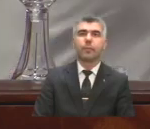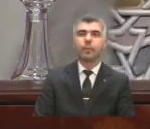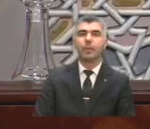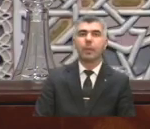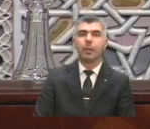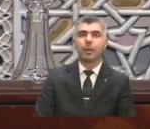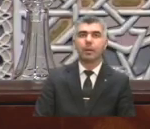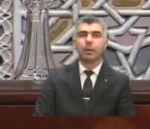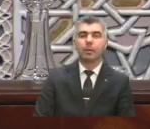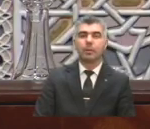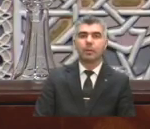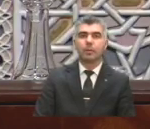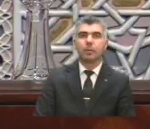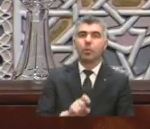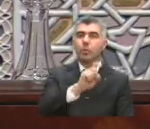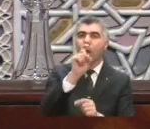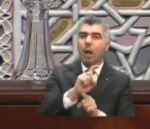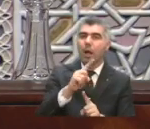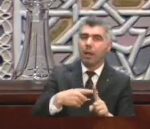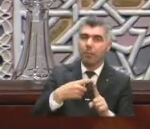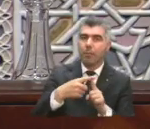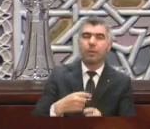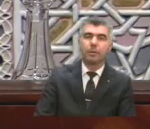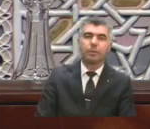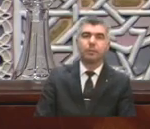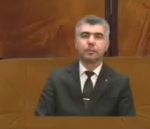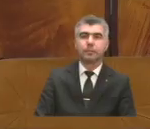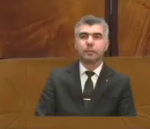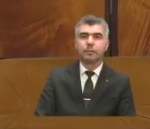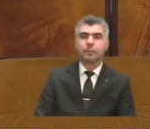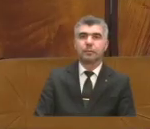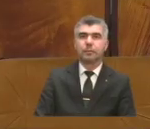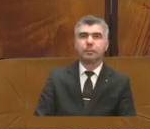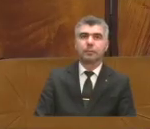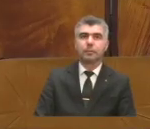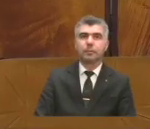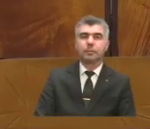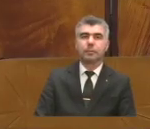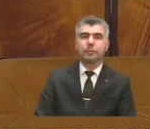ديالكم. تعقيب السيده النائبه.